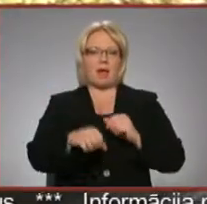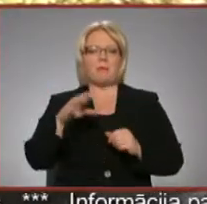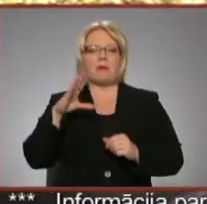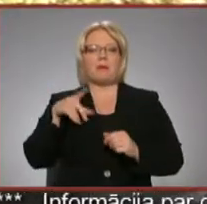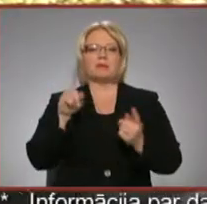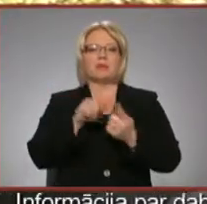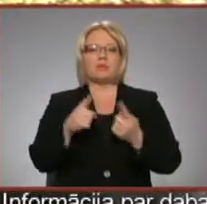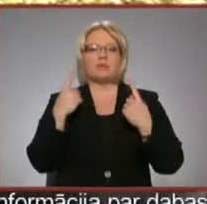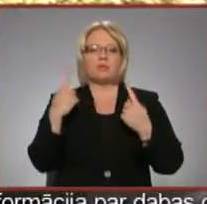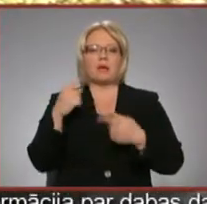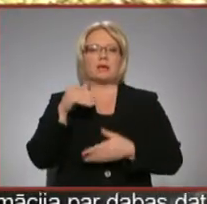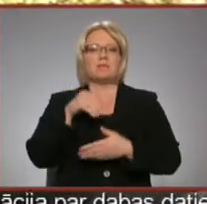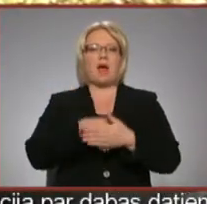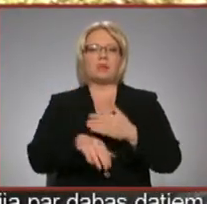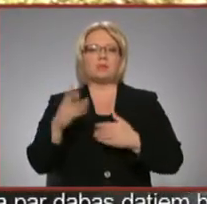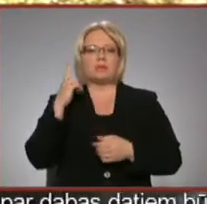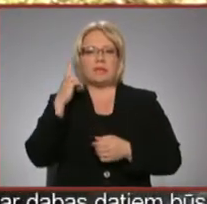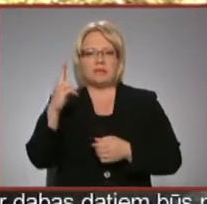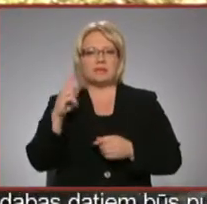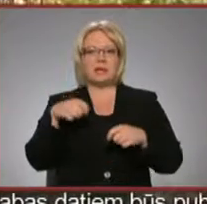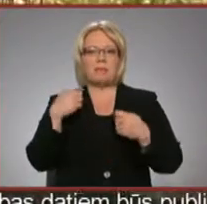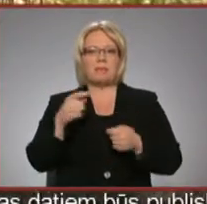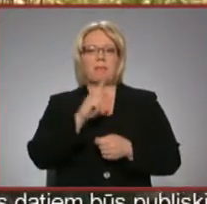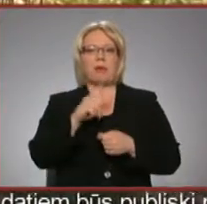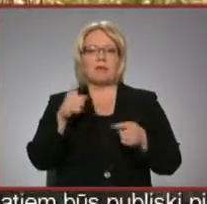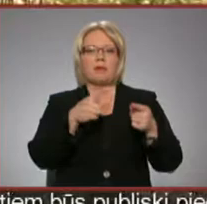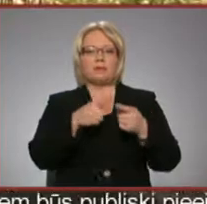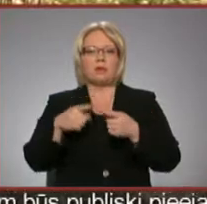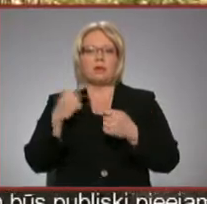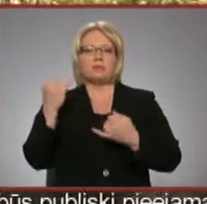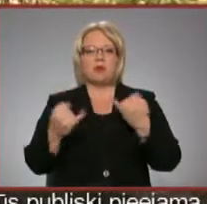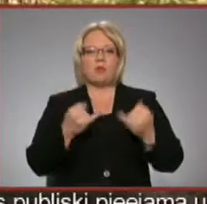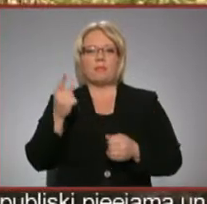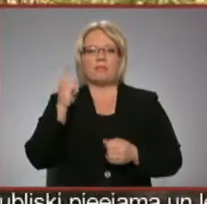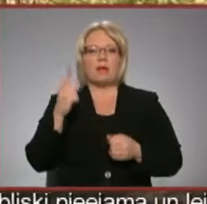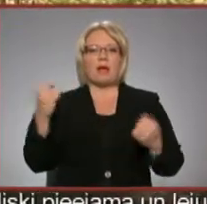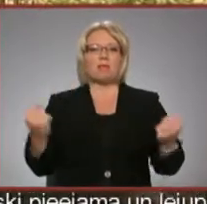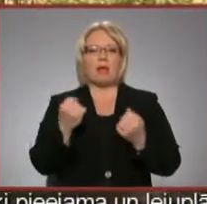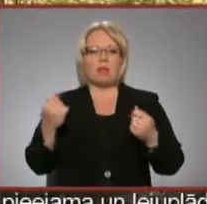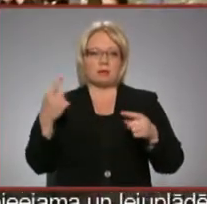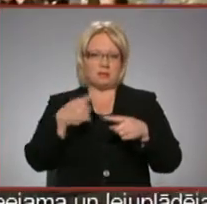sastopams unikāls vēstures liecības. Diemžēl pa kādam stūrītīm sakopi šeit tikai talks reizēs.